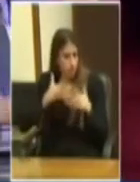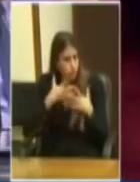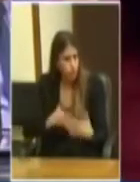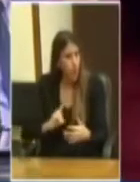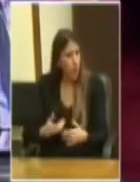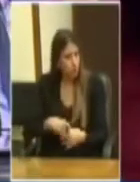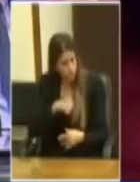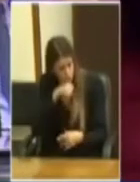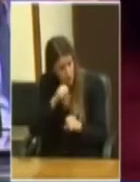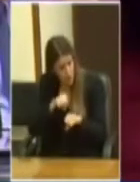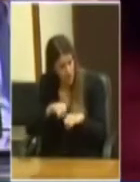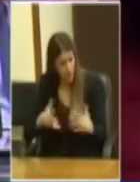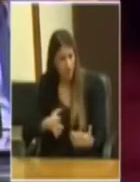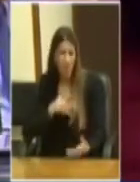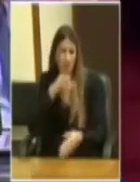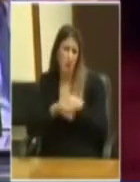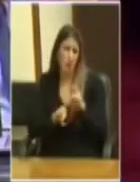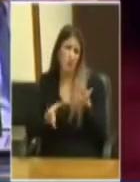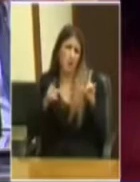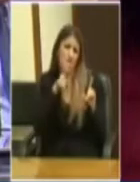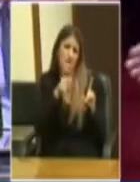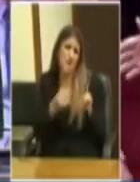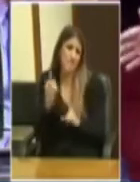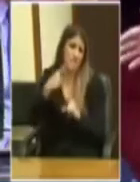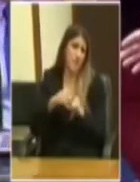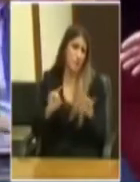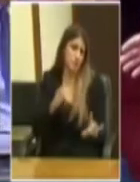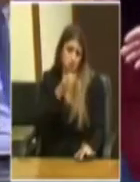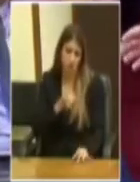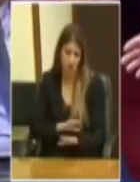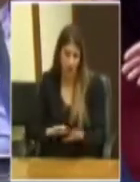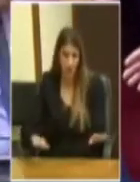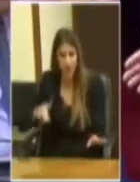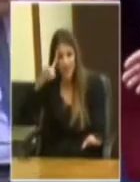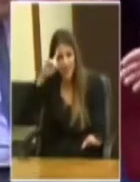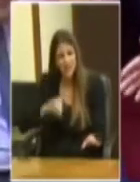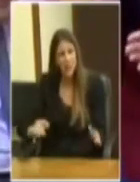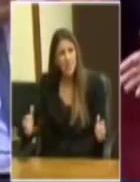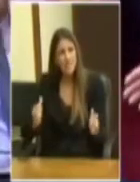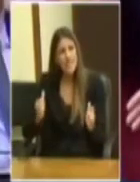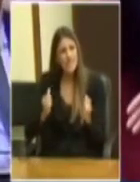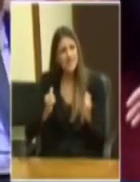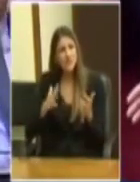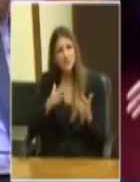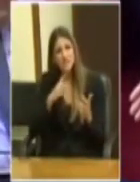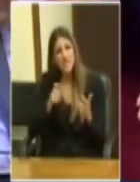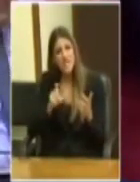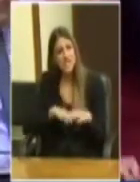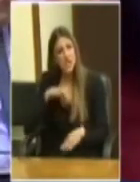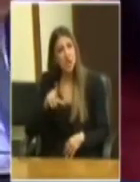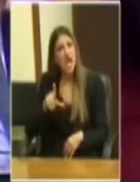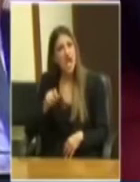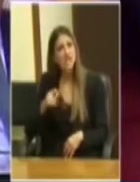πουθενά, είναι γνωστά, δεν θέλω να τα σχολιάσω. Καταλαβαίνω την δυσκολία του και την πίεση που έχει ο κύριος Λαζαρίδης, γιατί